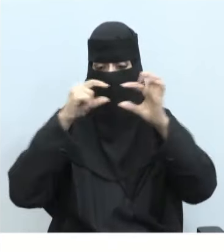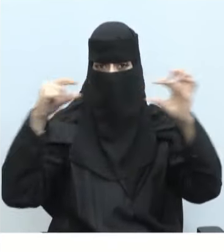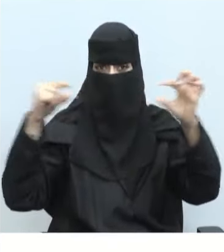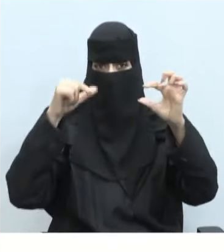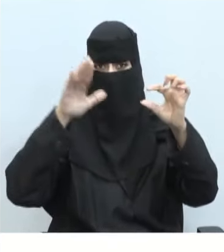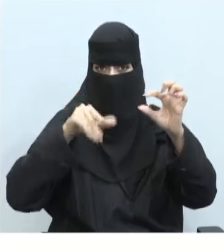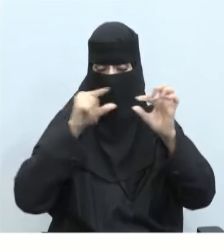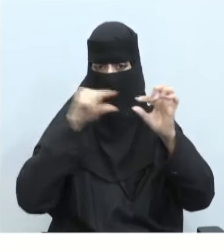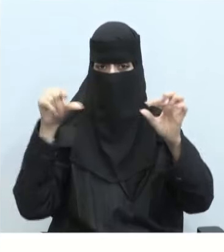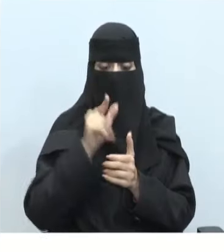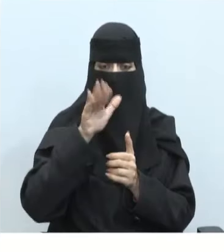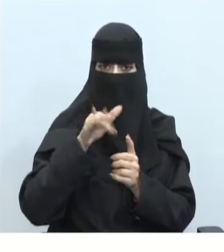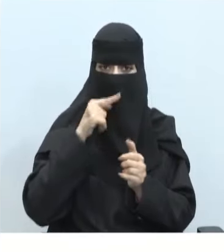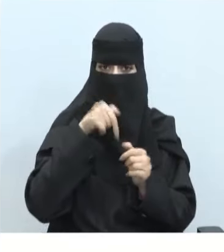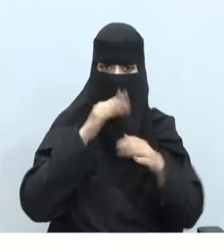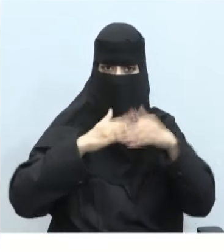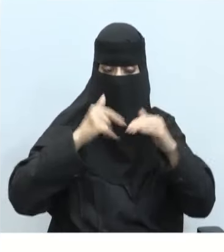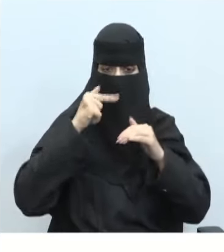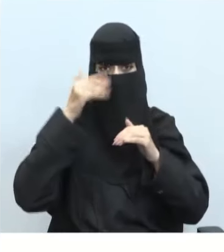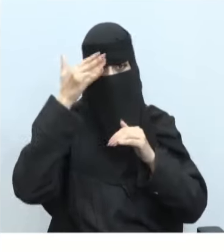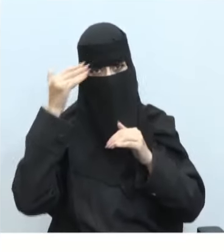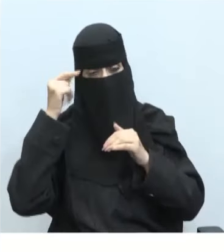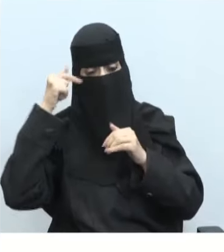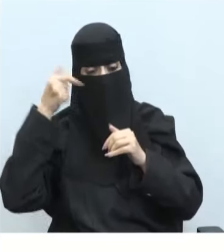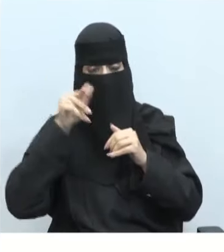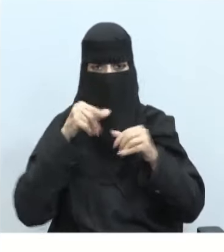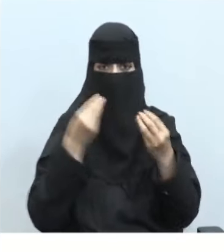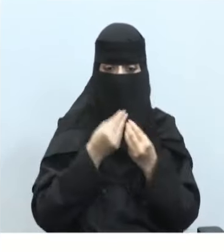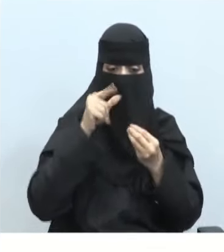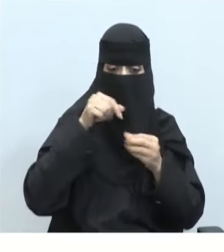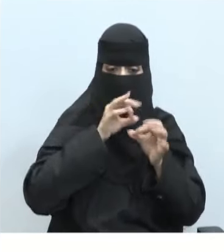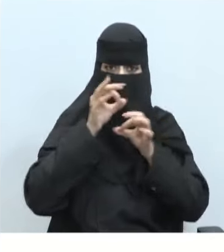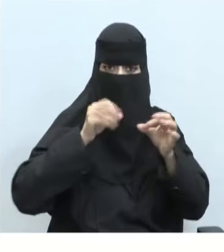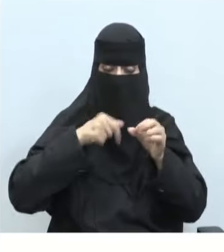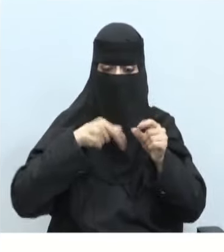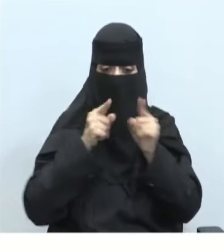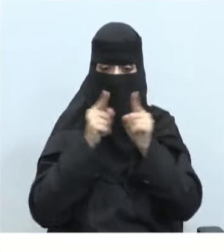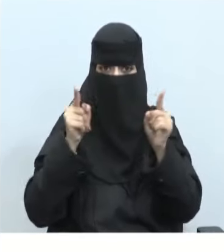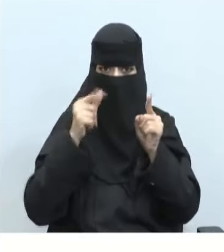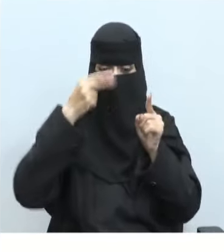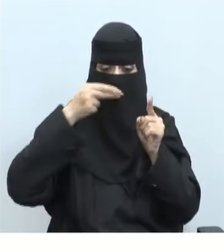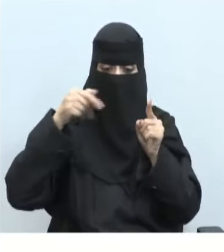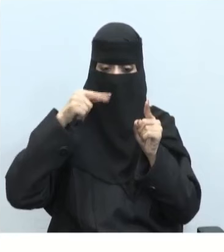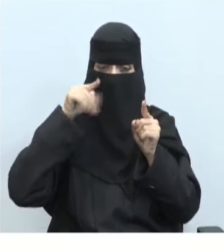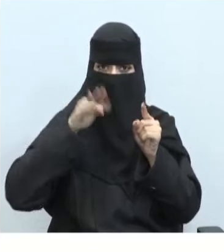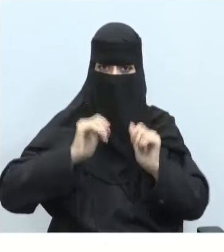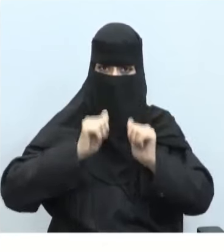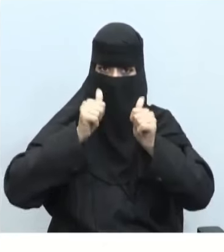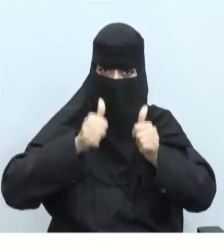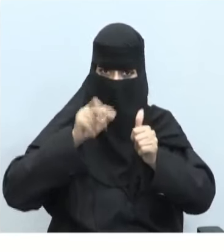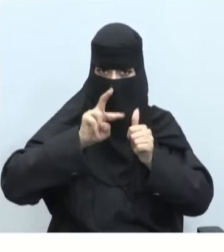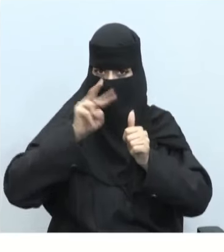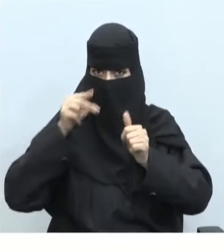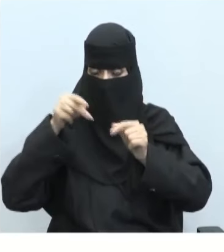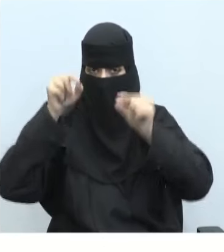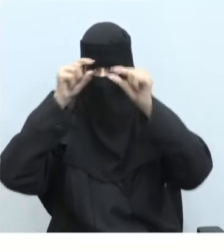في هذا العمود ناتي لهذه المهاره او نراجع هذه المراره وهي اجراء التحديدات ذكرنا انه يمكنك ان تنقر